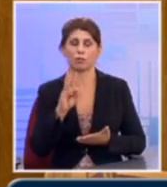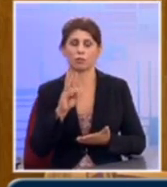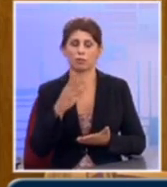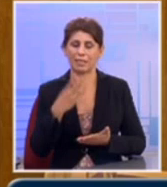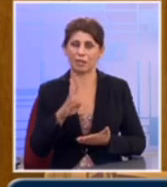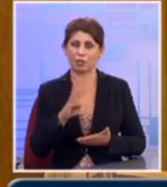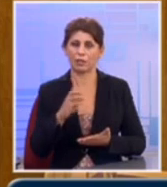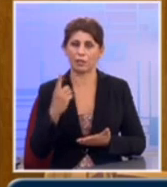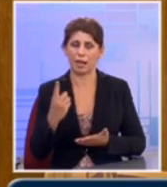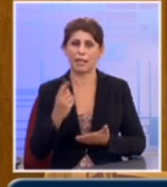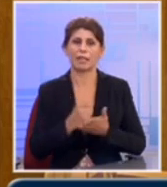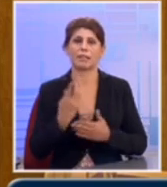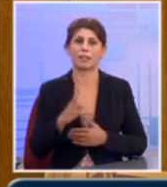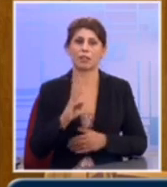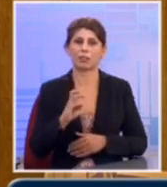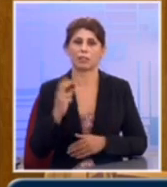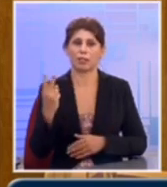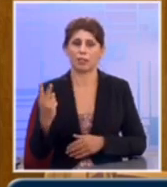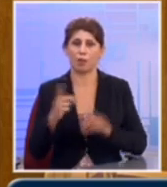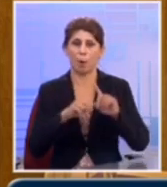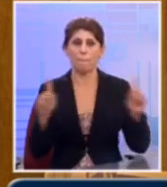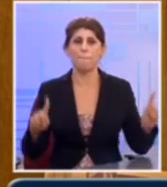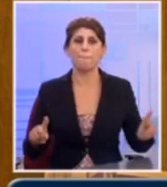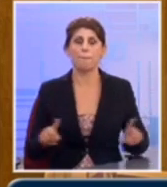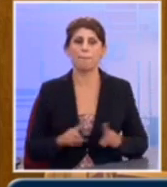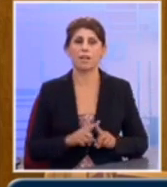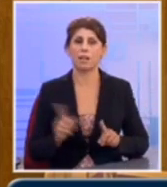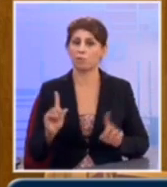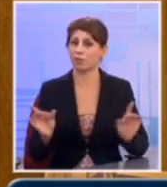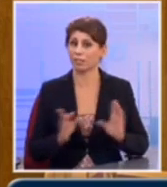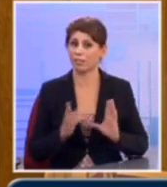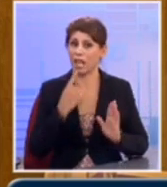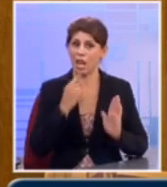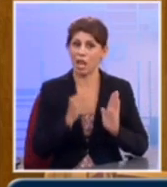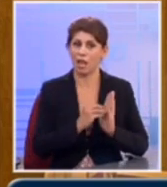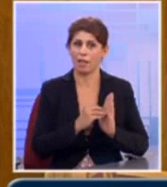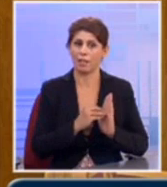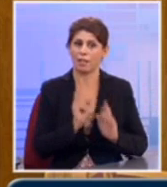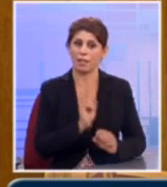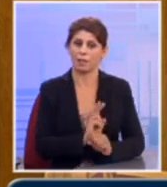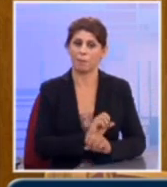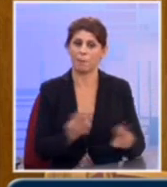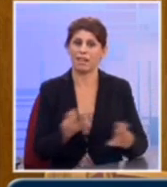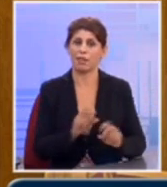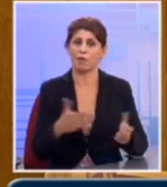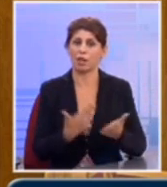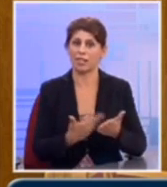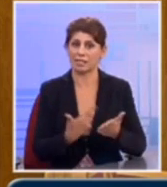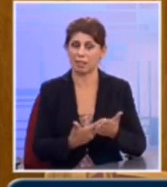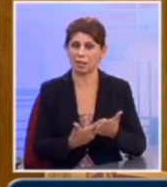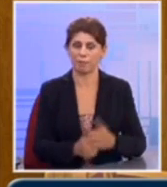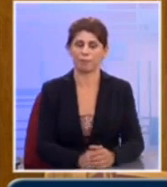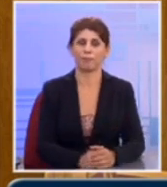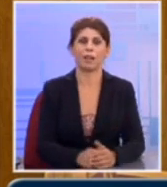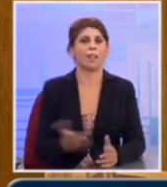και 432 στον πίνακα όμως που όχι τυχαία λέει λοιπά πληροφοριακά στοιχεία